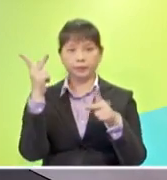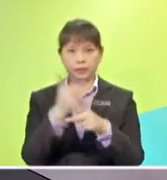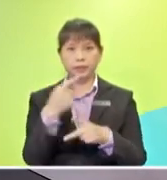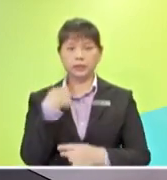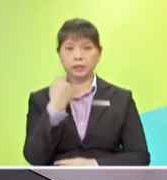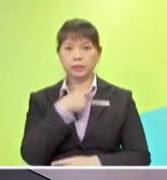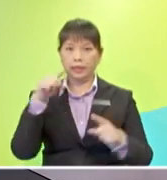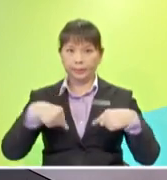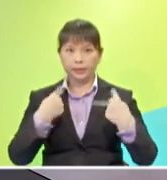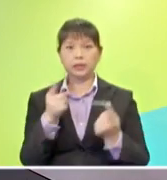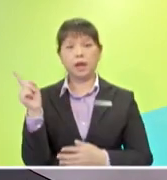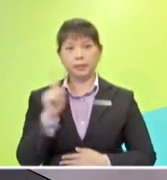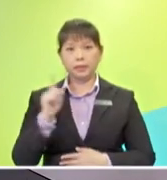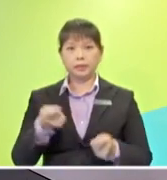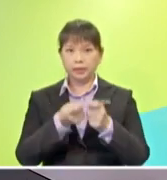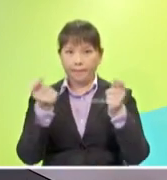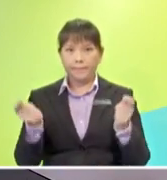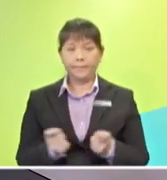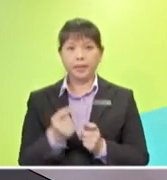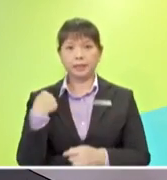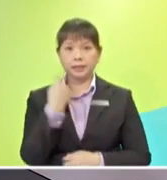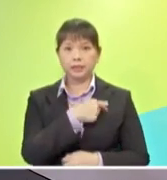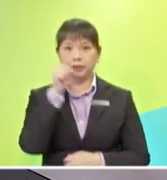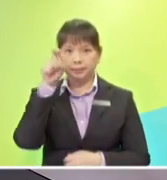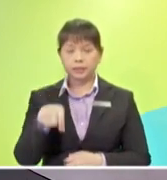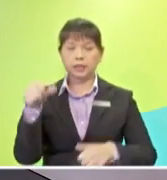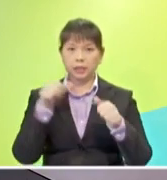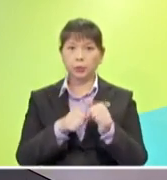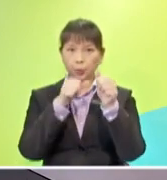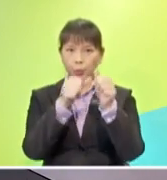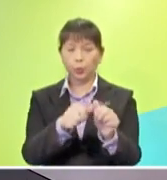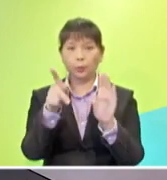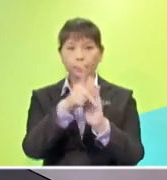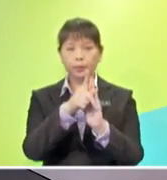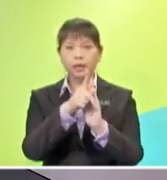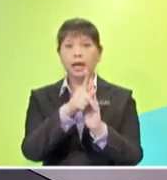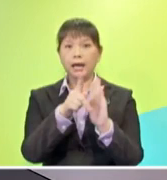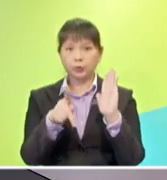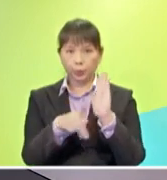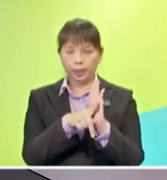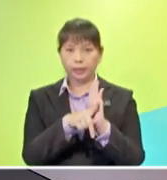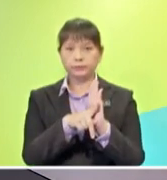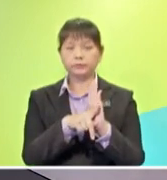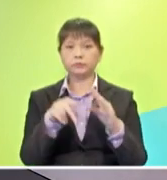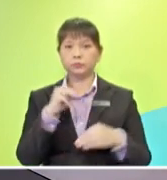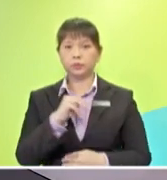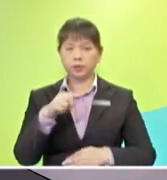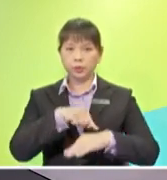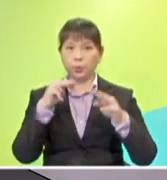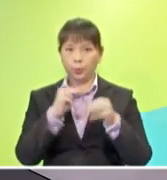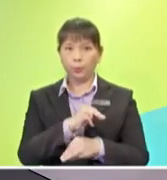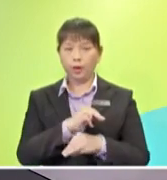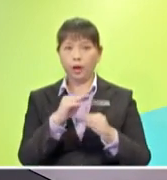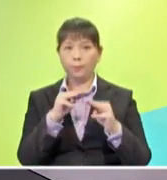kemana-mana tempat itu kita mesti ikut peraturan jadi murid-murid di rumah kita akan terus sama-sama menyiapkan lagi